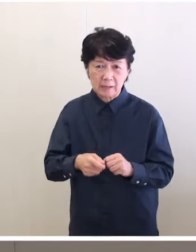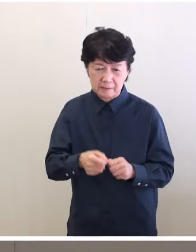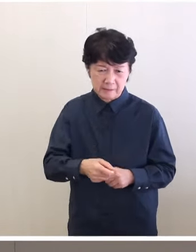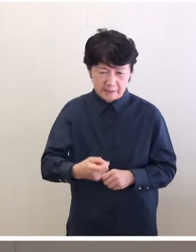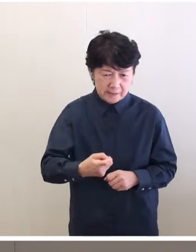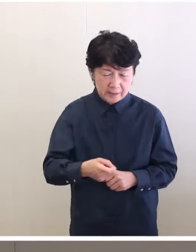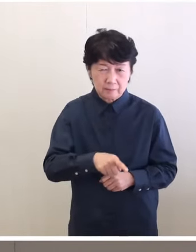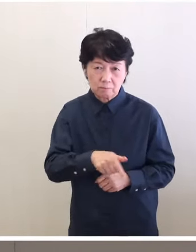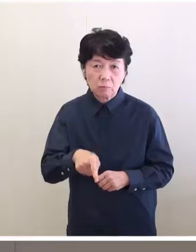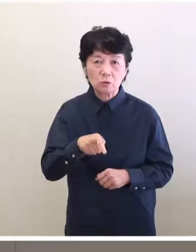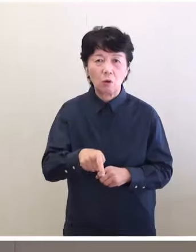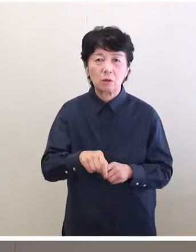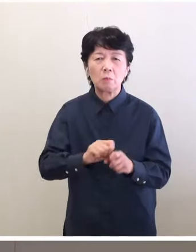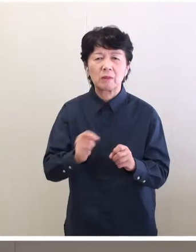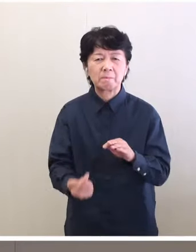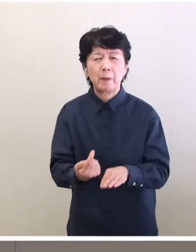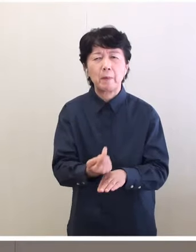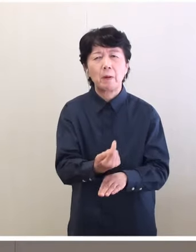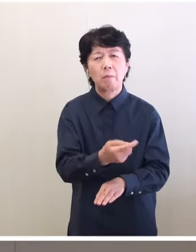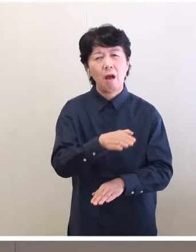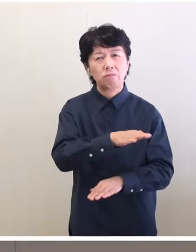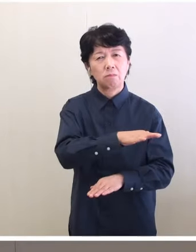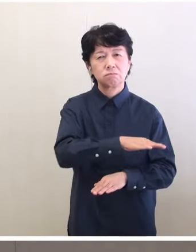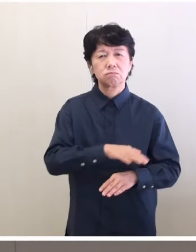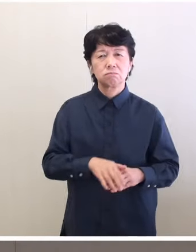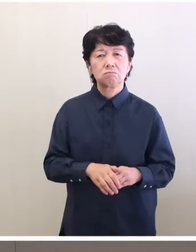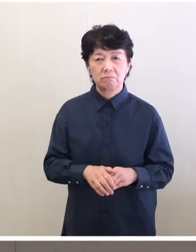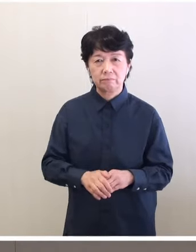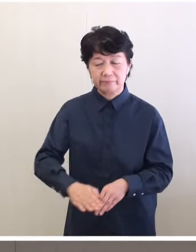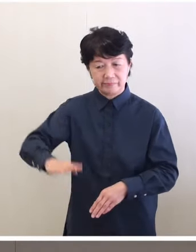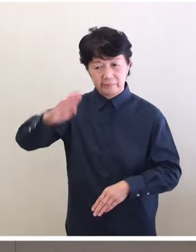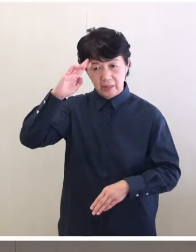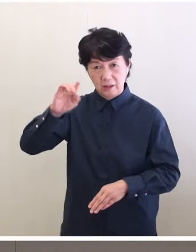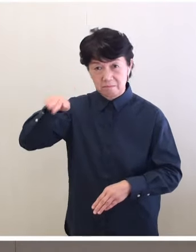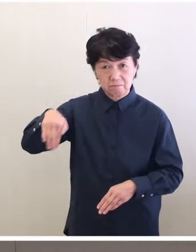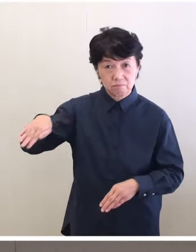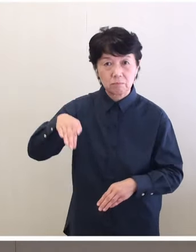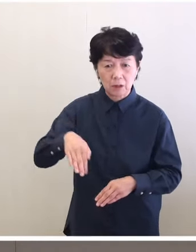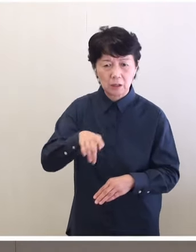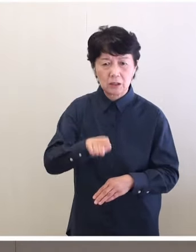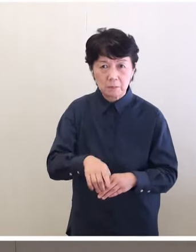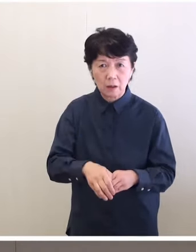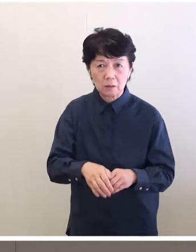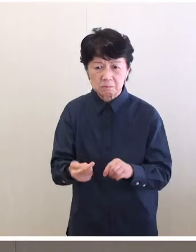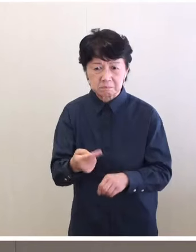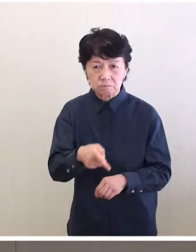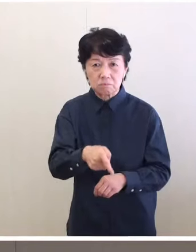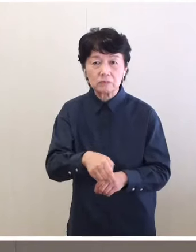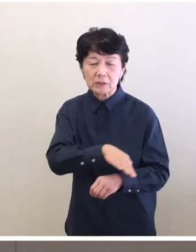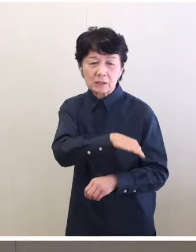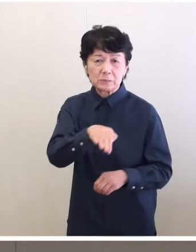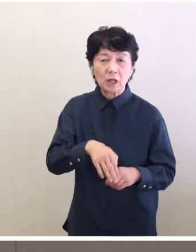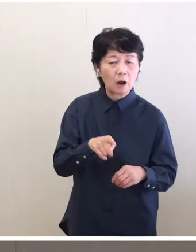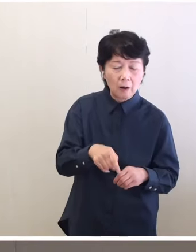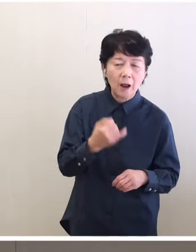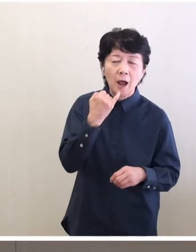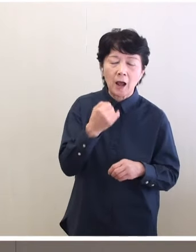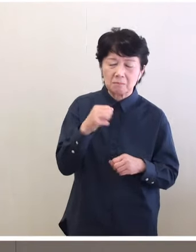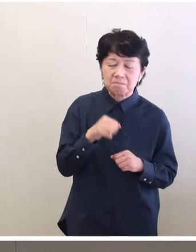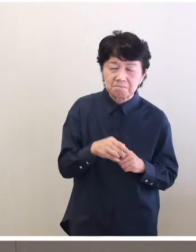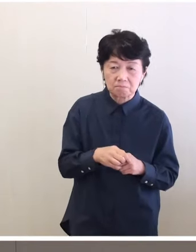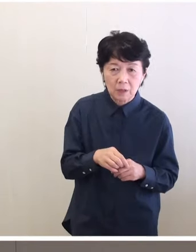凶悪な強盗事件が相次いでいます。警察から今このような犯罪に加担しようとしている